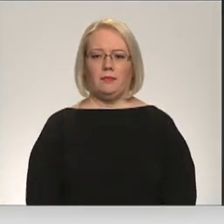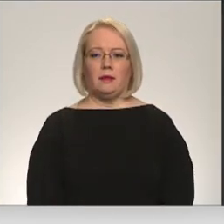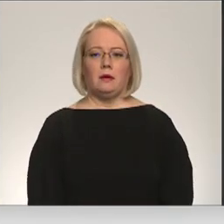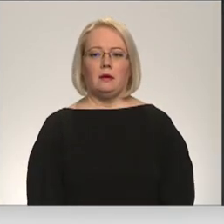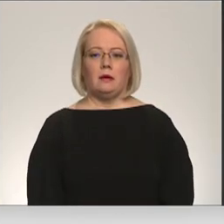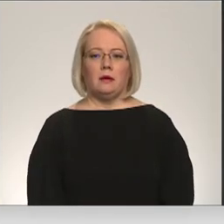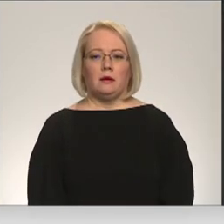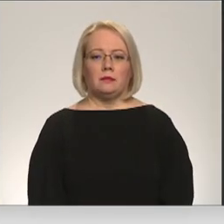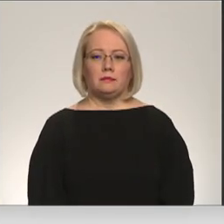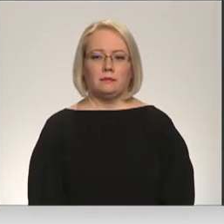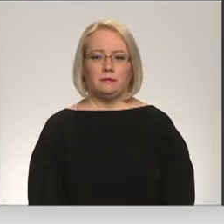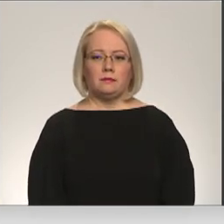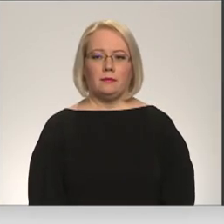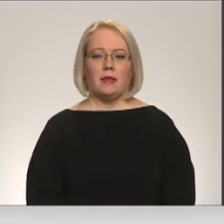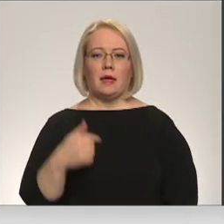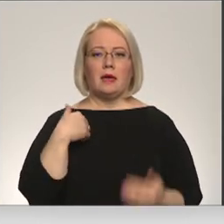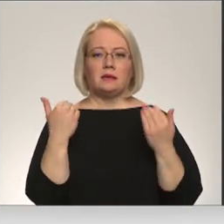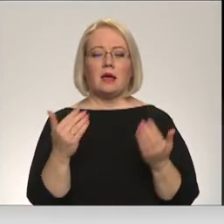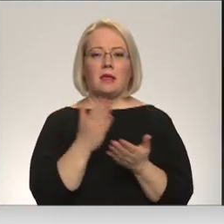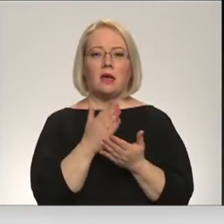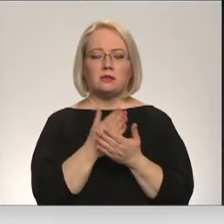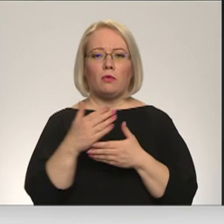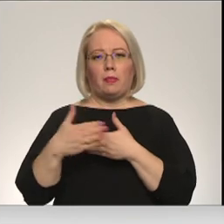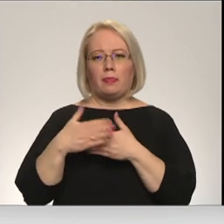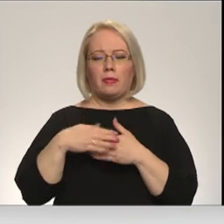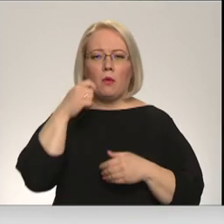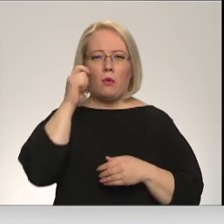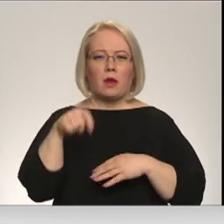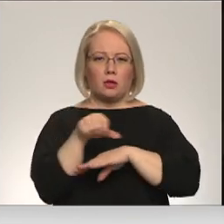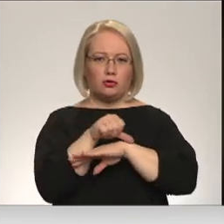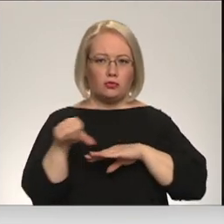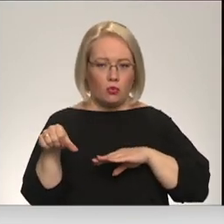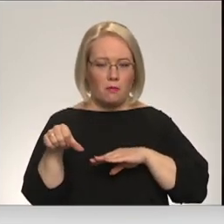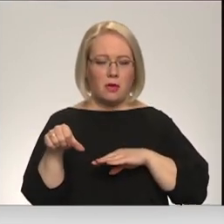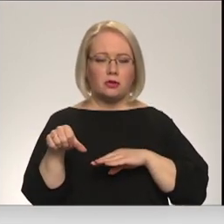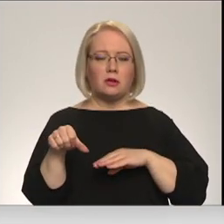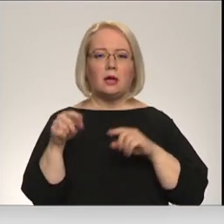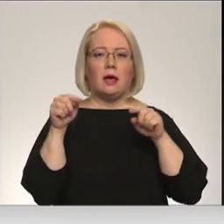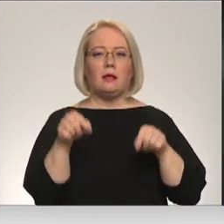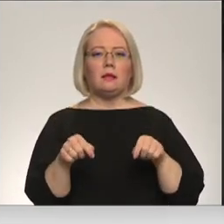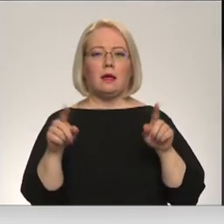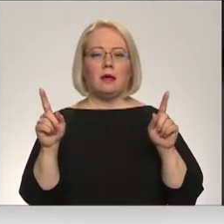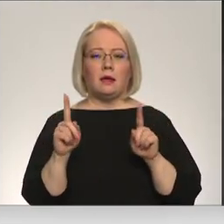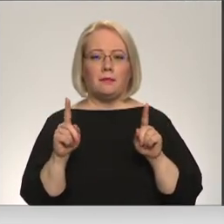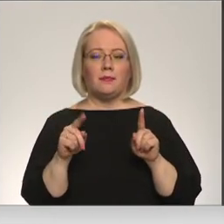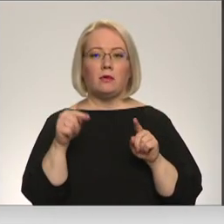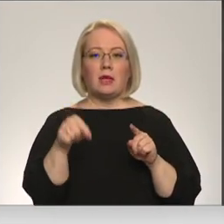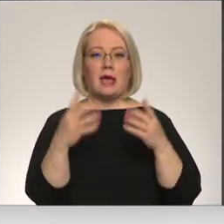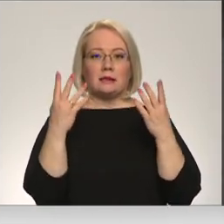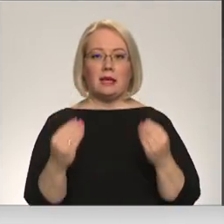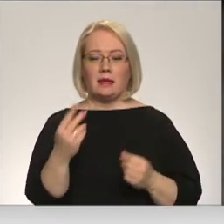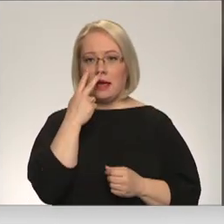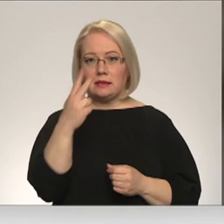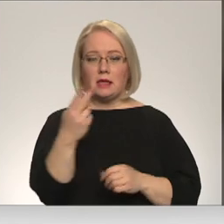Šefčovičā, būs netālu no Ukrainas robežas. Šeit ir Tā šajās dienās